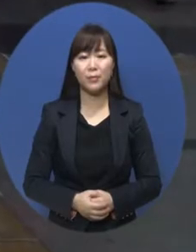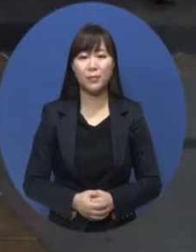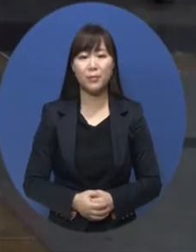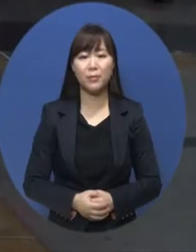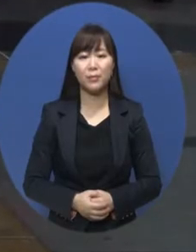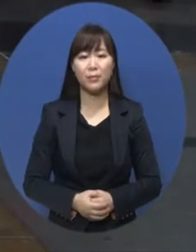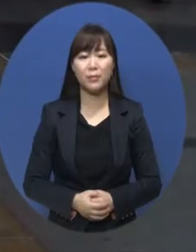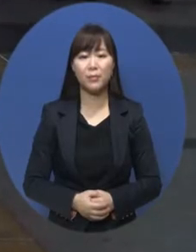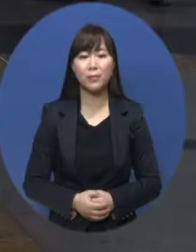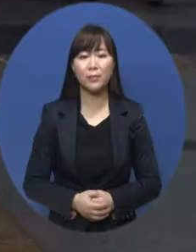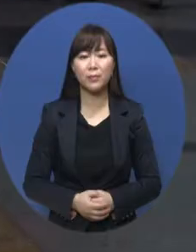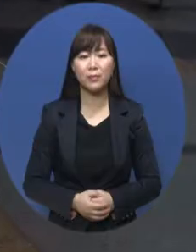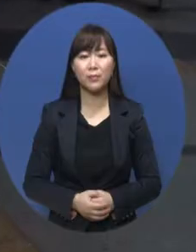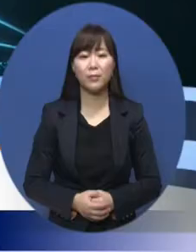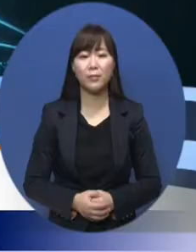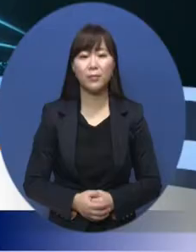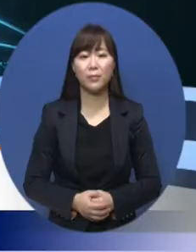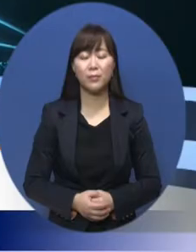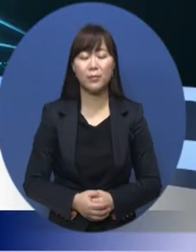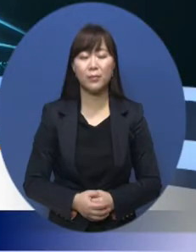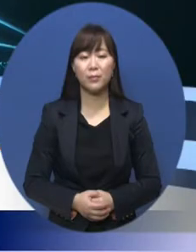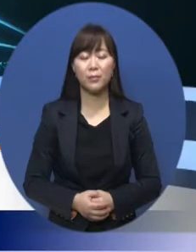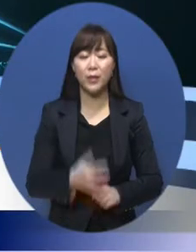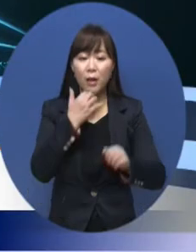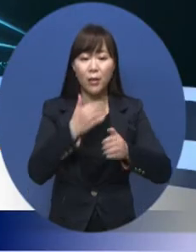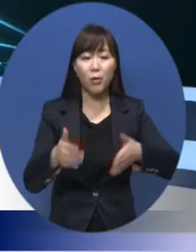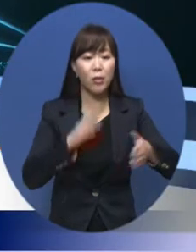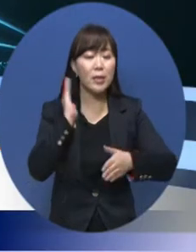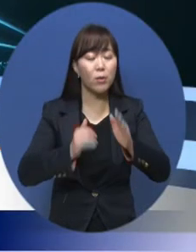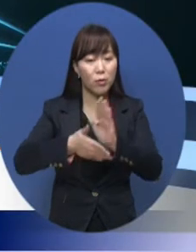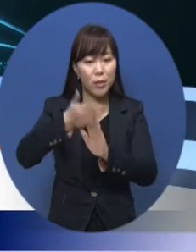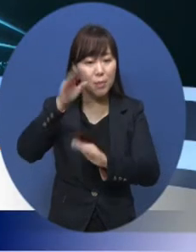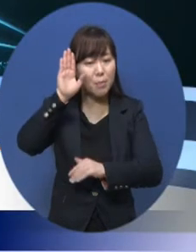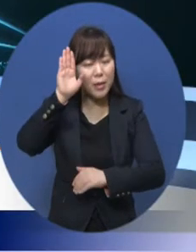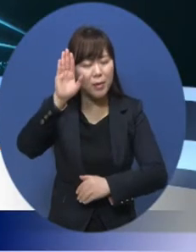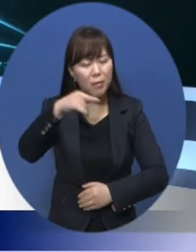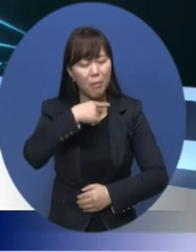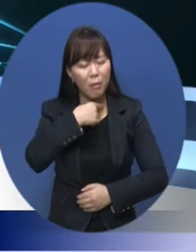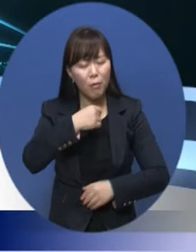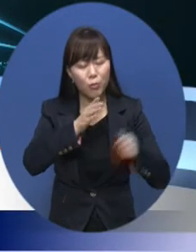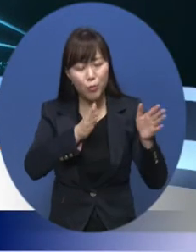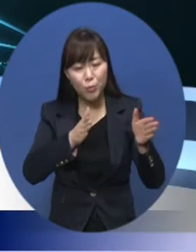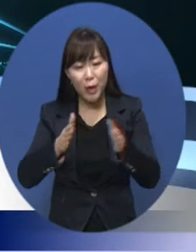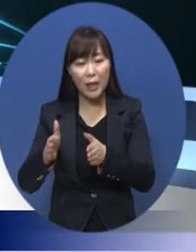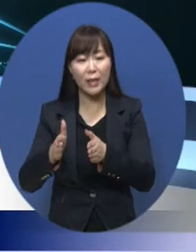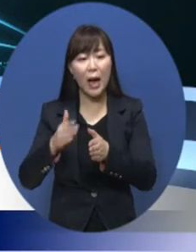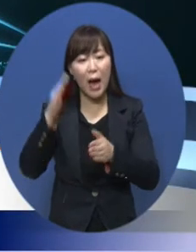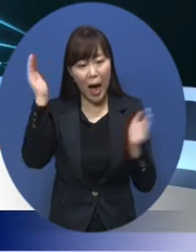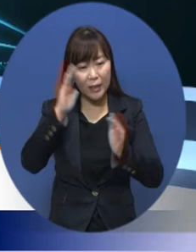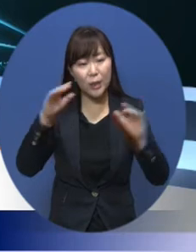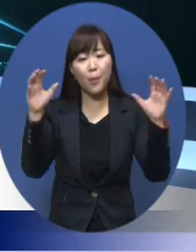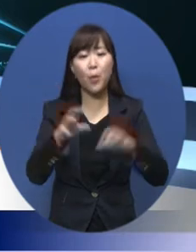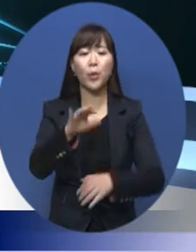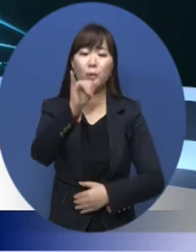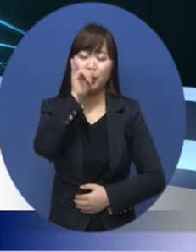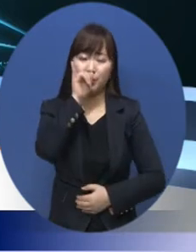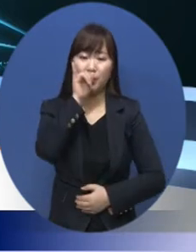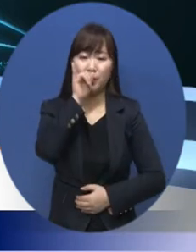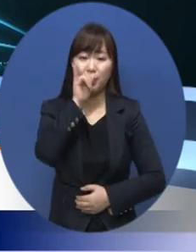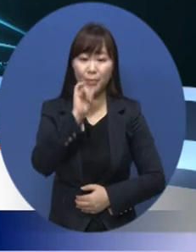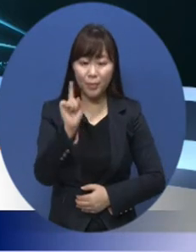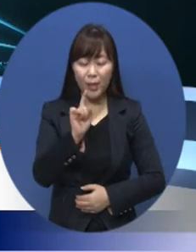경기방송 정은선입니다. 경기도 의정부시에 미래를 꿈꾸고 준비하는 청소년들이 모인 곳이